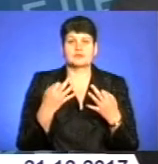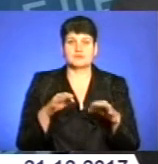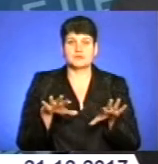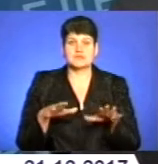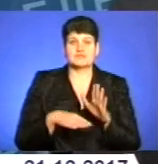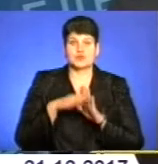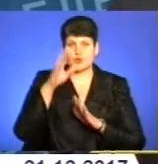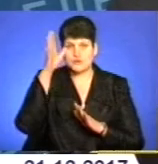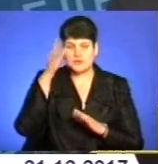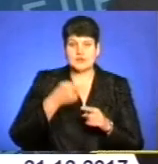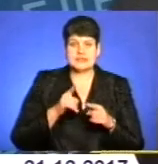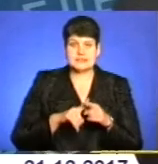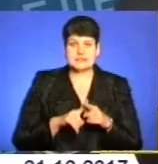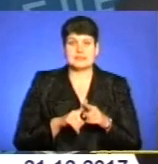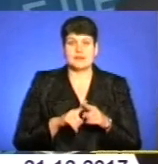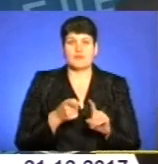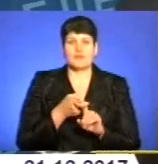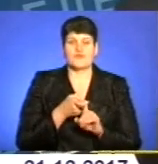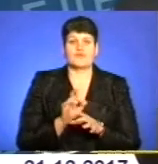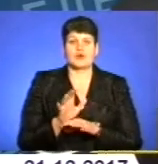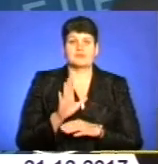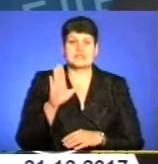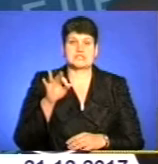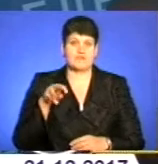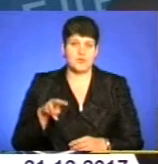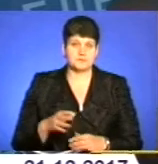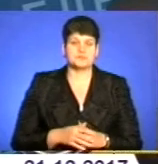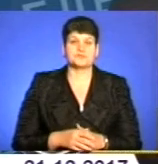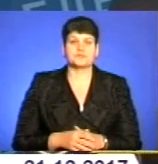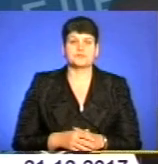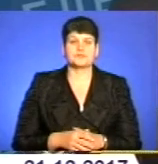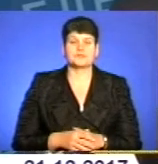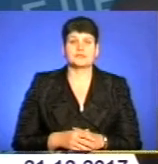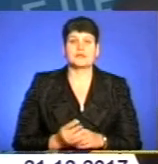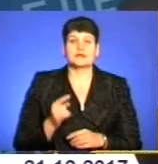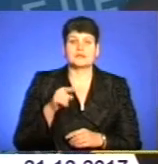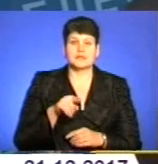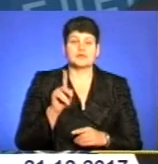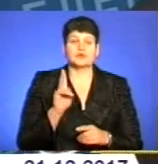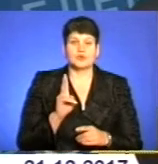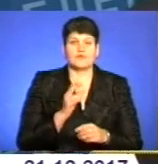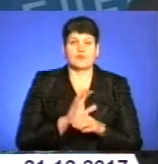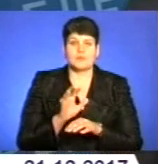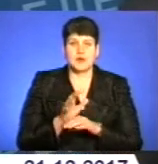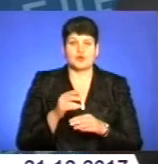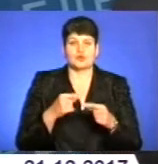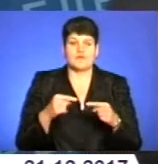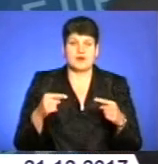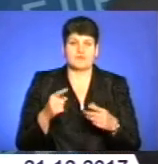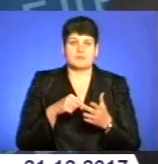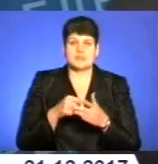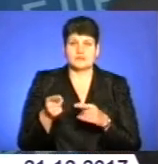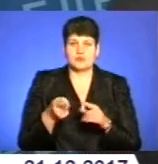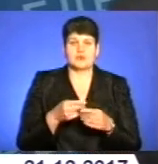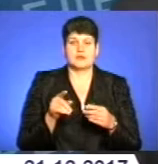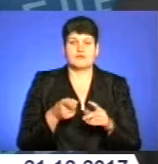основному це вакансії, пов'язані з виробництвом, маючи на увазі тих товарів, які виробляються в місті Тернополь, і вакансії, пов'язані